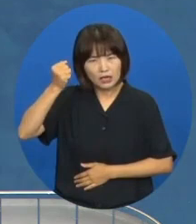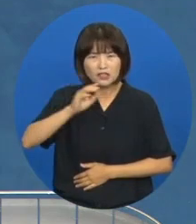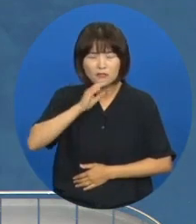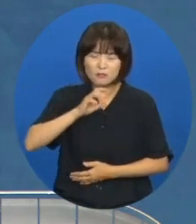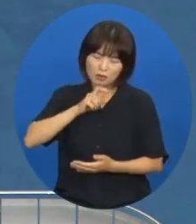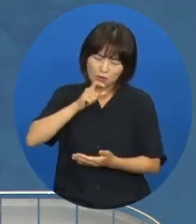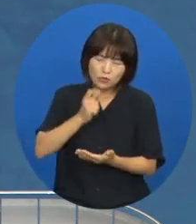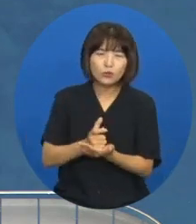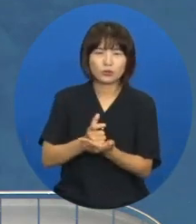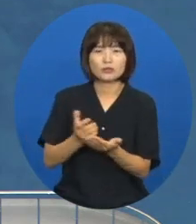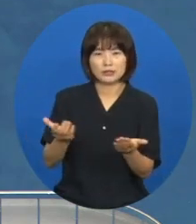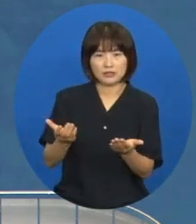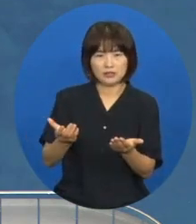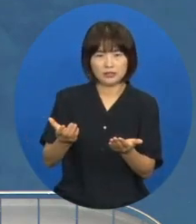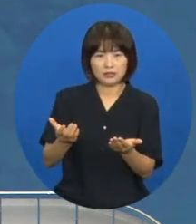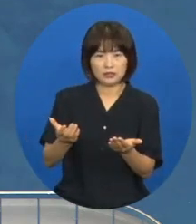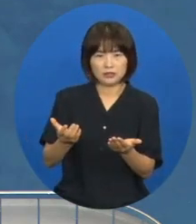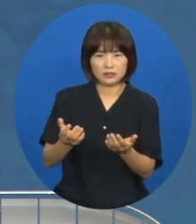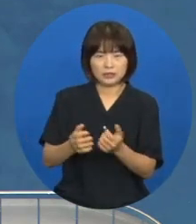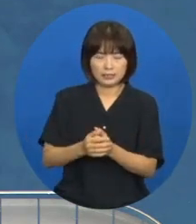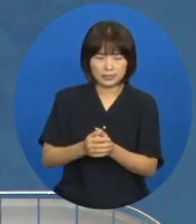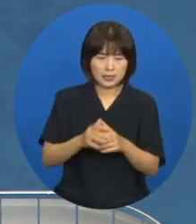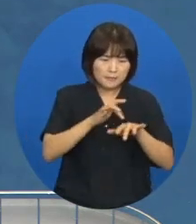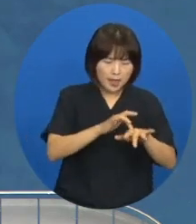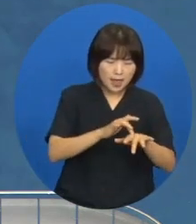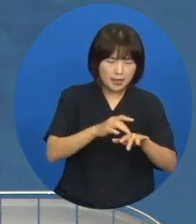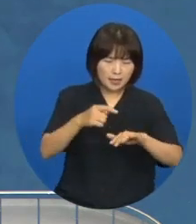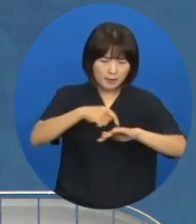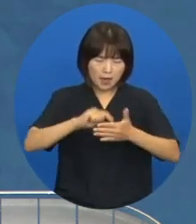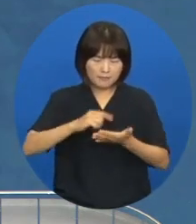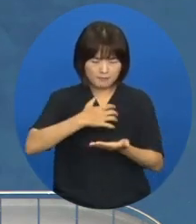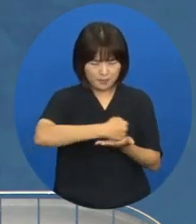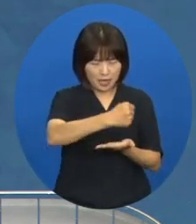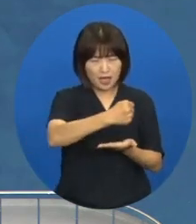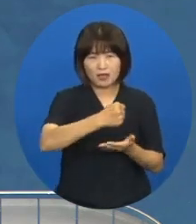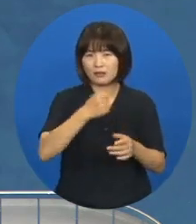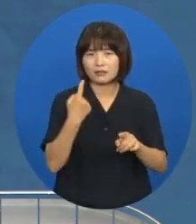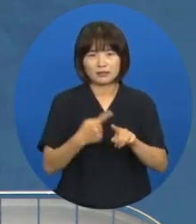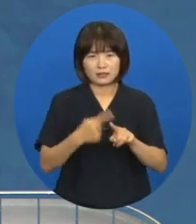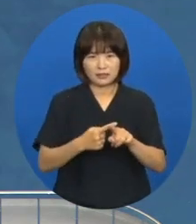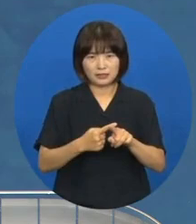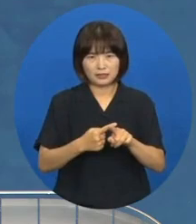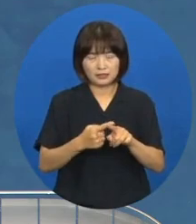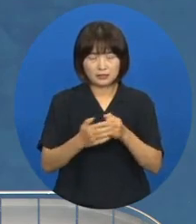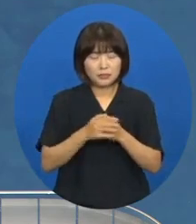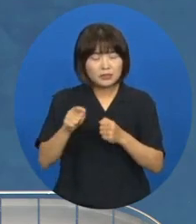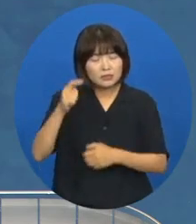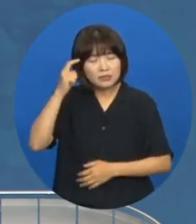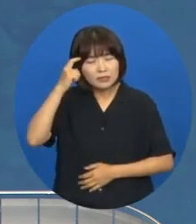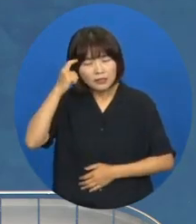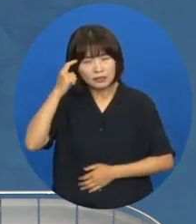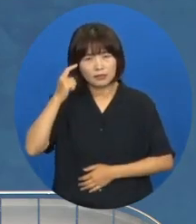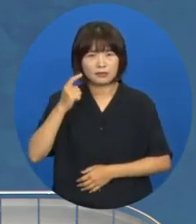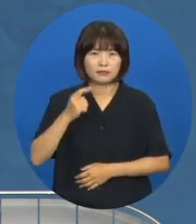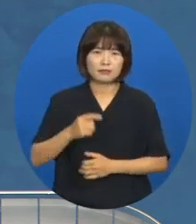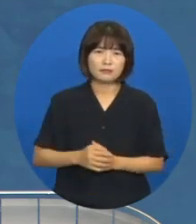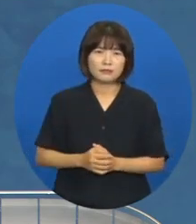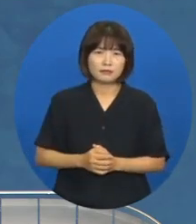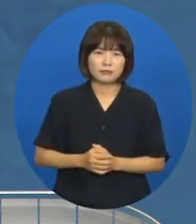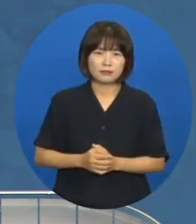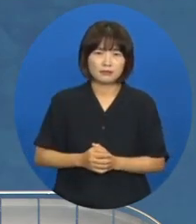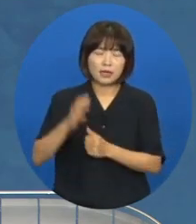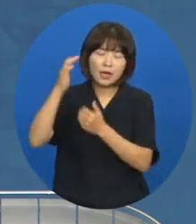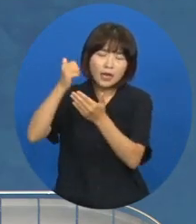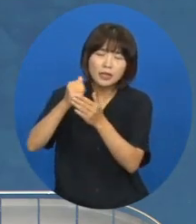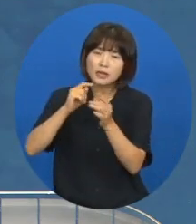있는 거예요. 완전히 마귀에게 마음을 뺏겨버린 거예요. 그러니까 그런 생각을 하는 겁니다. 사실은